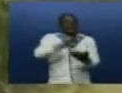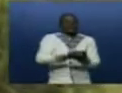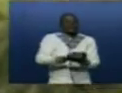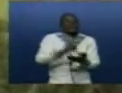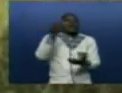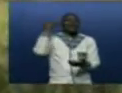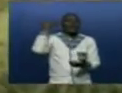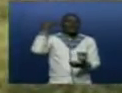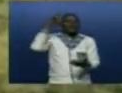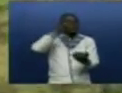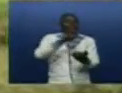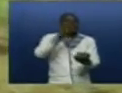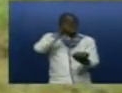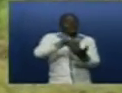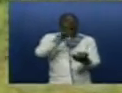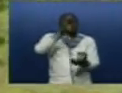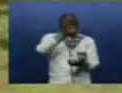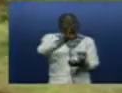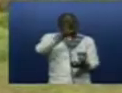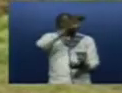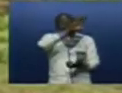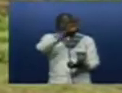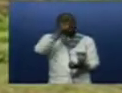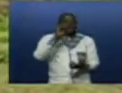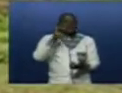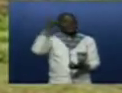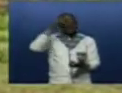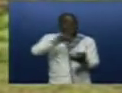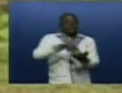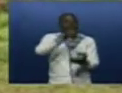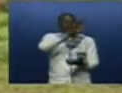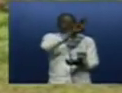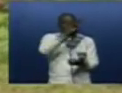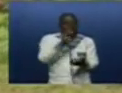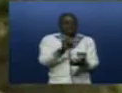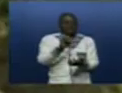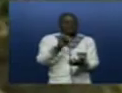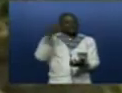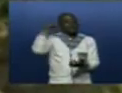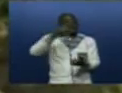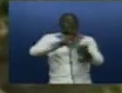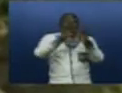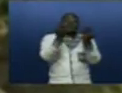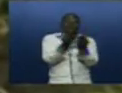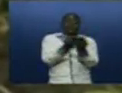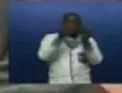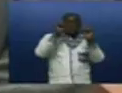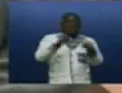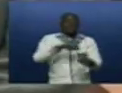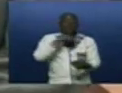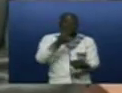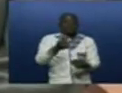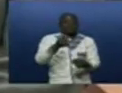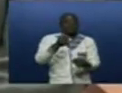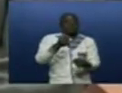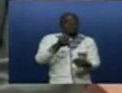années 1950 à 1960. Rares étaient les familles qui ne pouvaient se payer une moto. C'est un